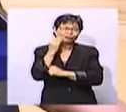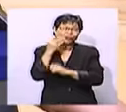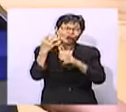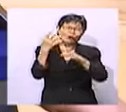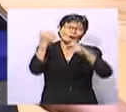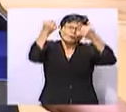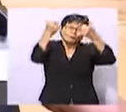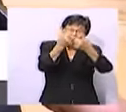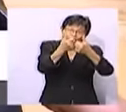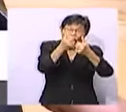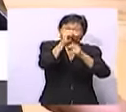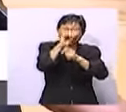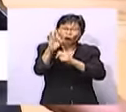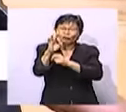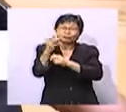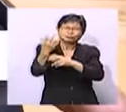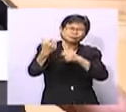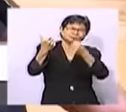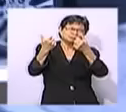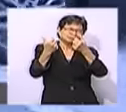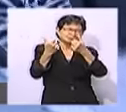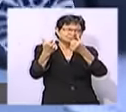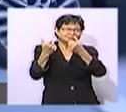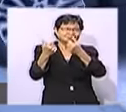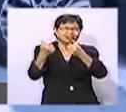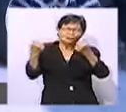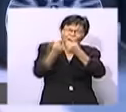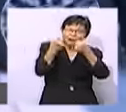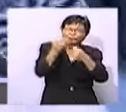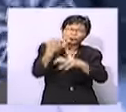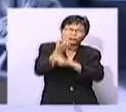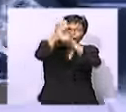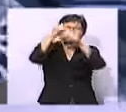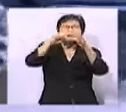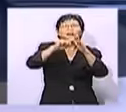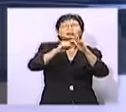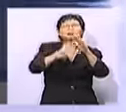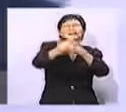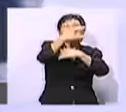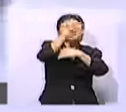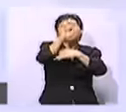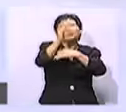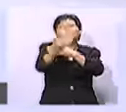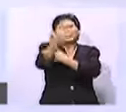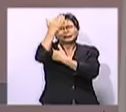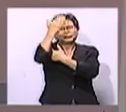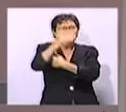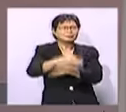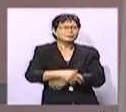akan berlangsung Ahad ini di Axiata Arena bermula jam 8 pagi.